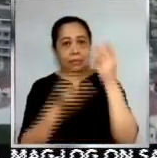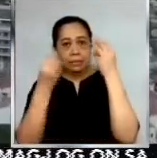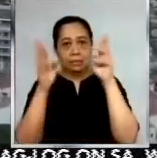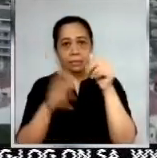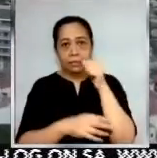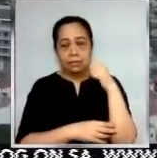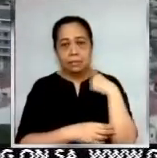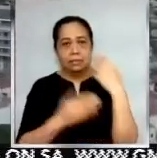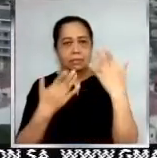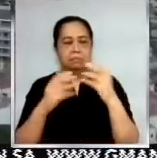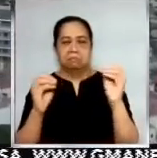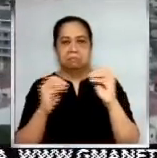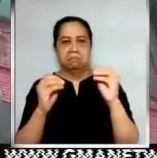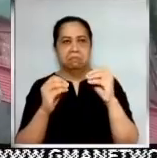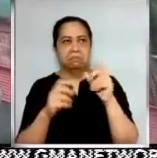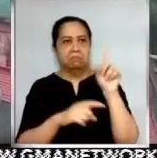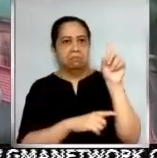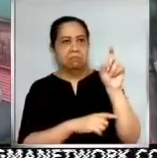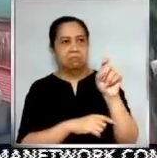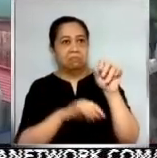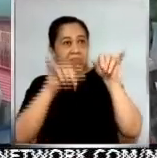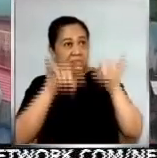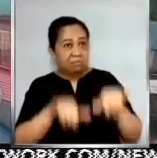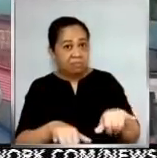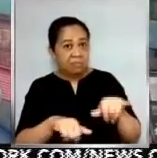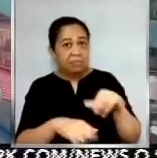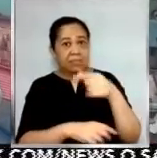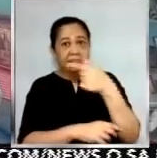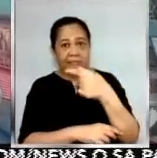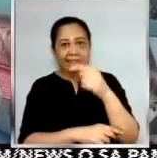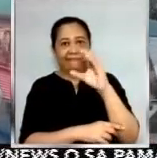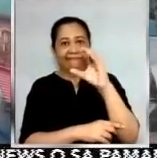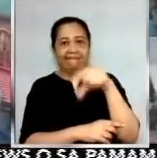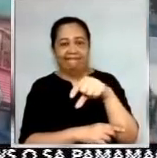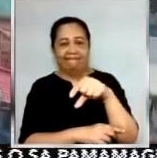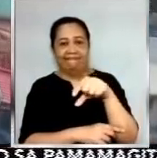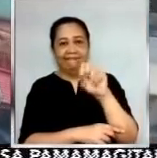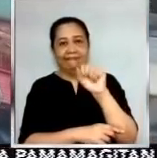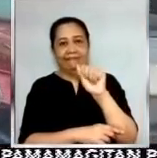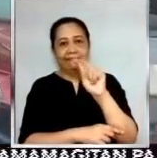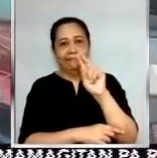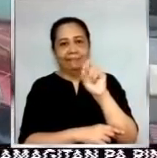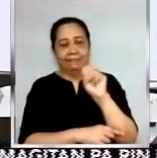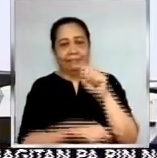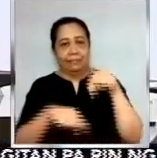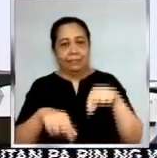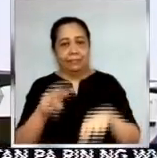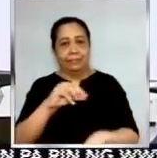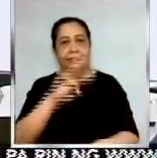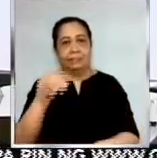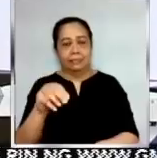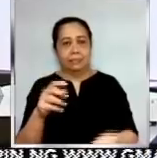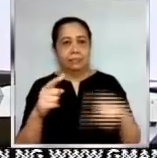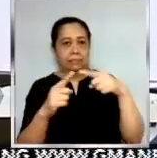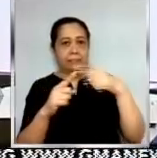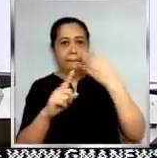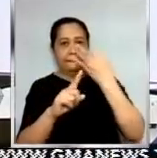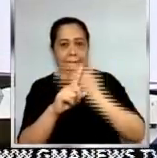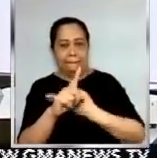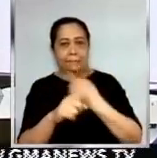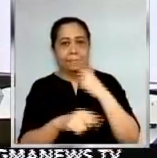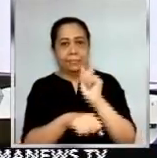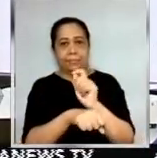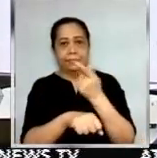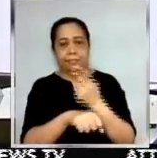raw kumwestiyon sa pananatili ng General Community Quarantine sa NCR sa buwan ng Pebrero. Ayon kay Taguig City Mayor